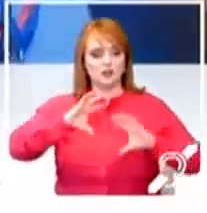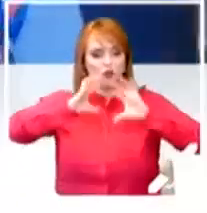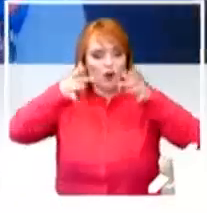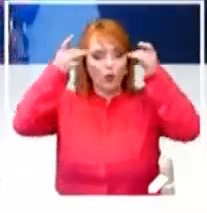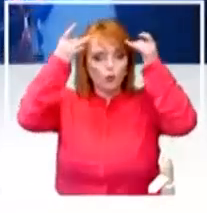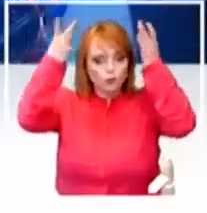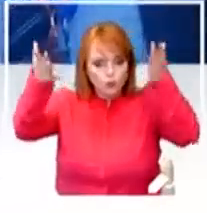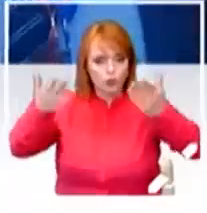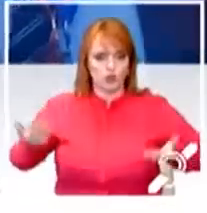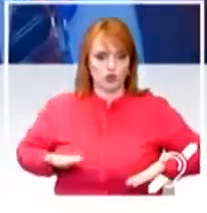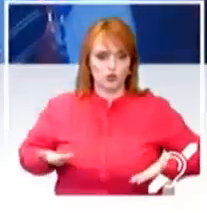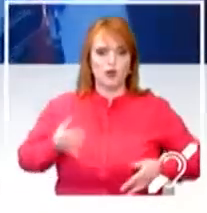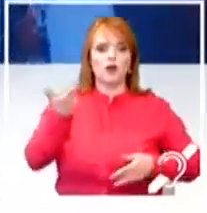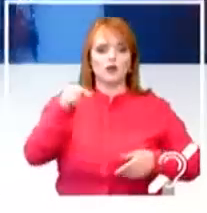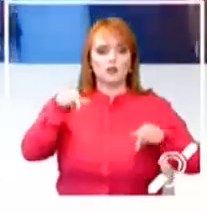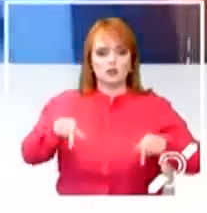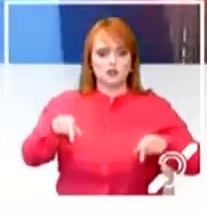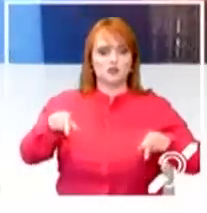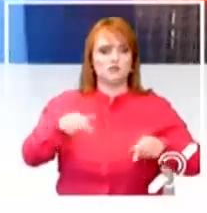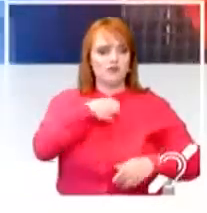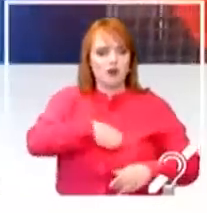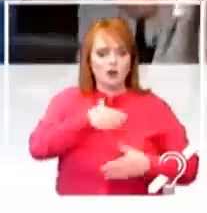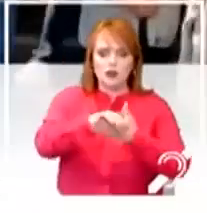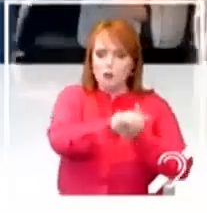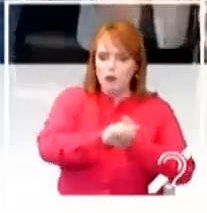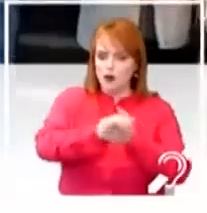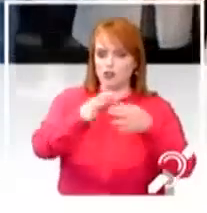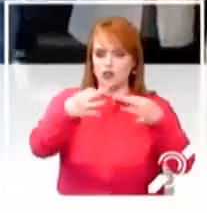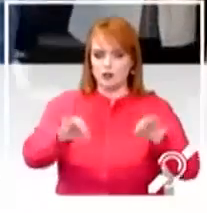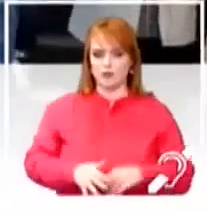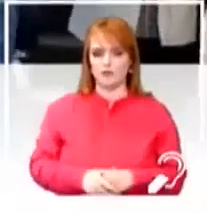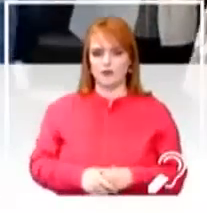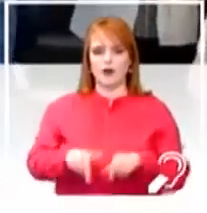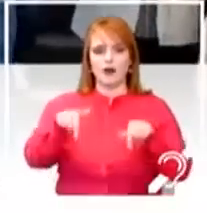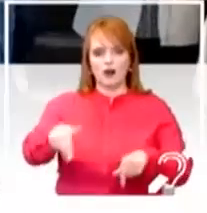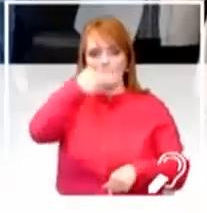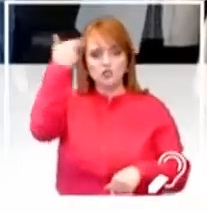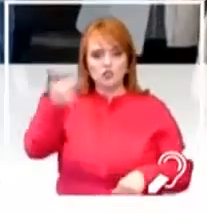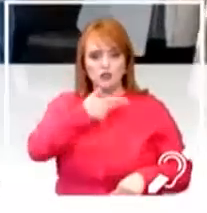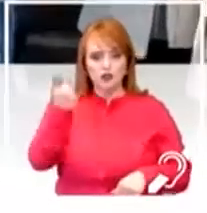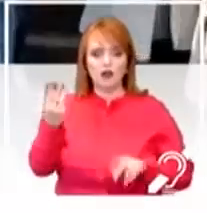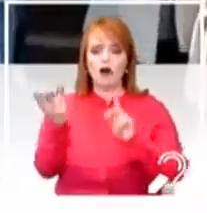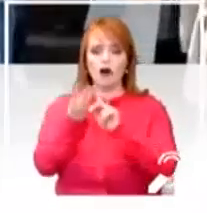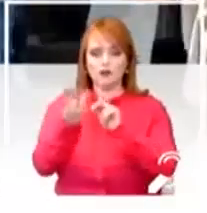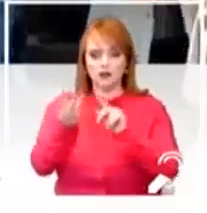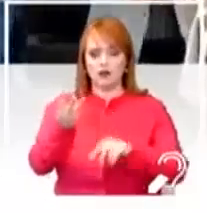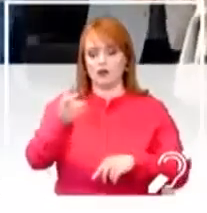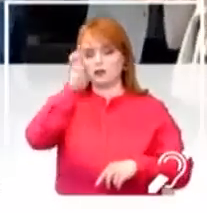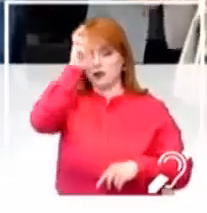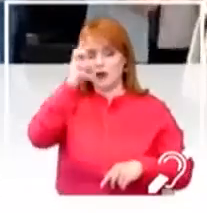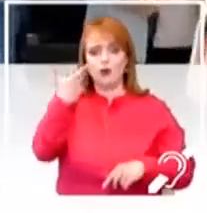unde promovează pacea, libertatea. Italia reprezintă a treia țară ca opțiune pentru